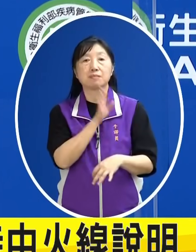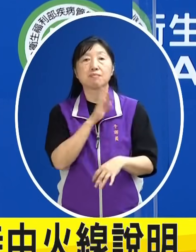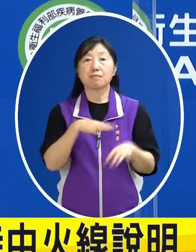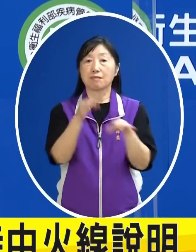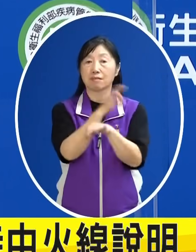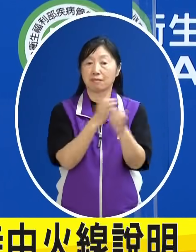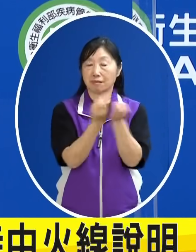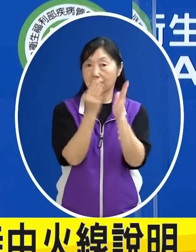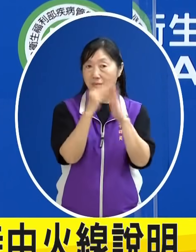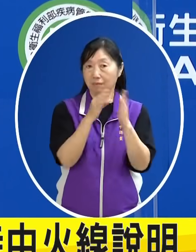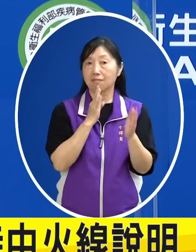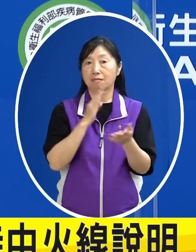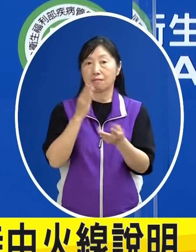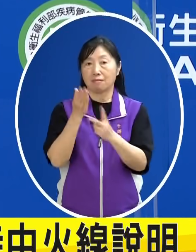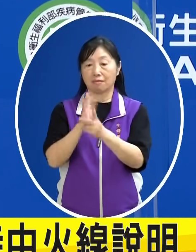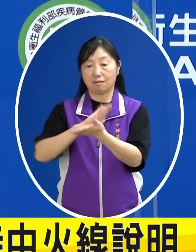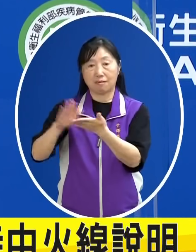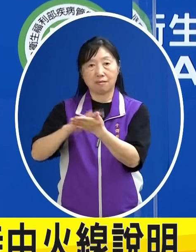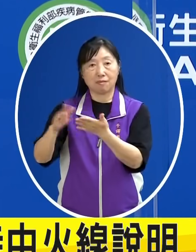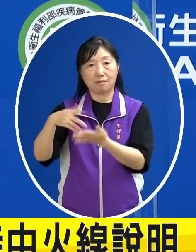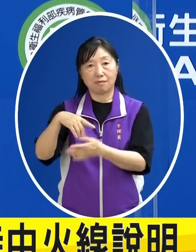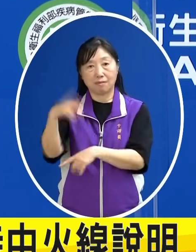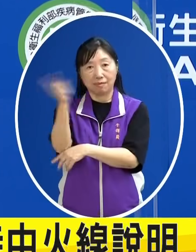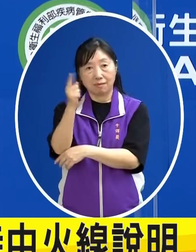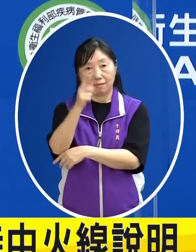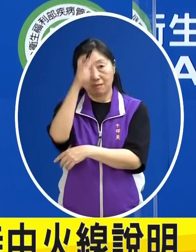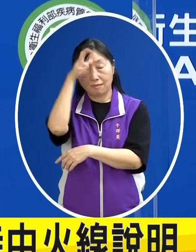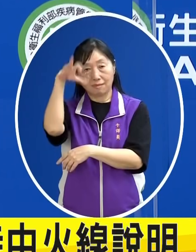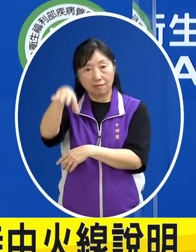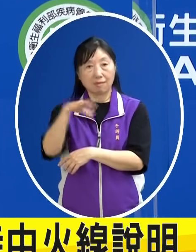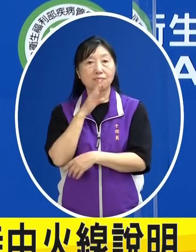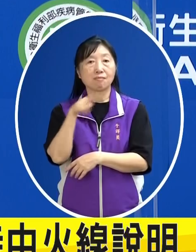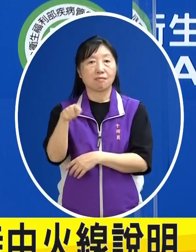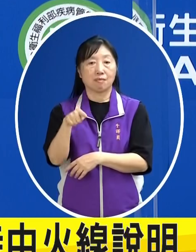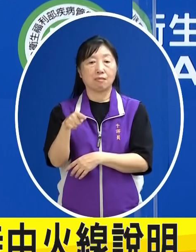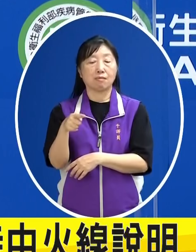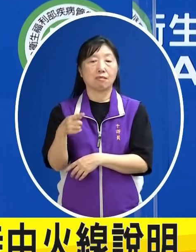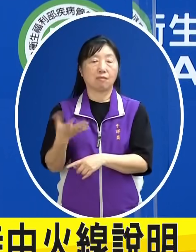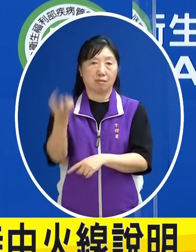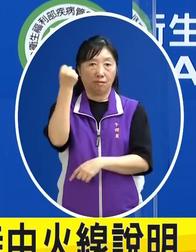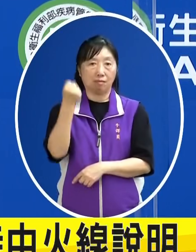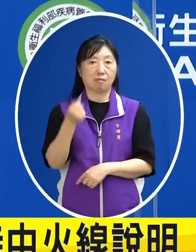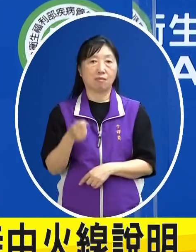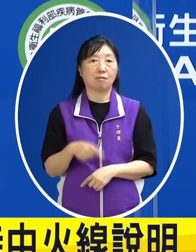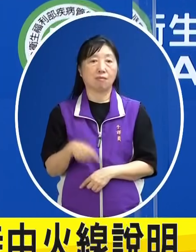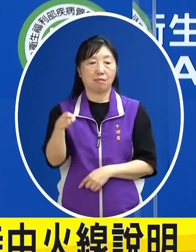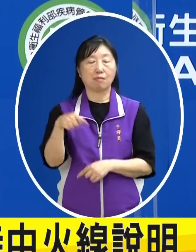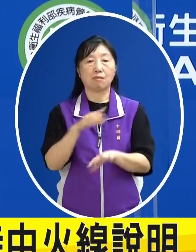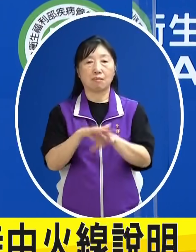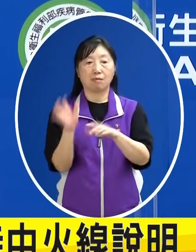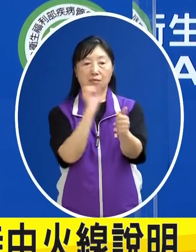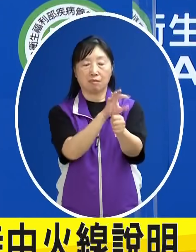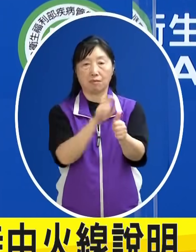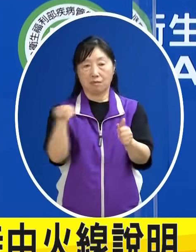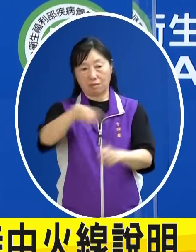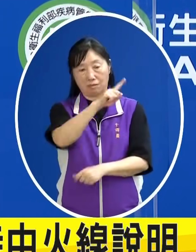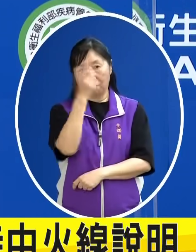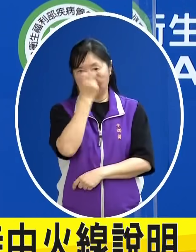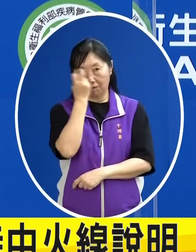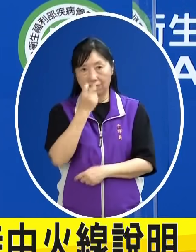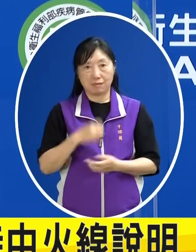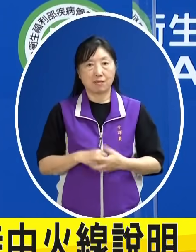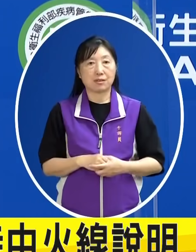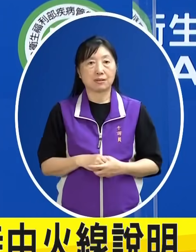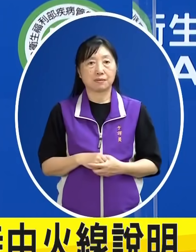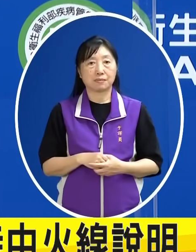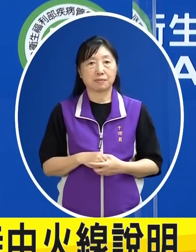发局、卫生、消防、警察局，根据他的一个全管的单位里面去做相关的检查，那